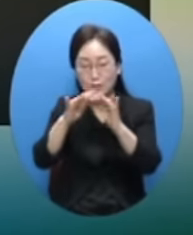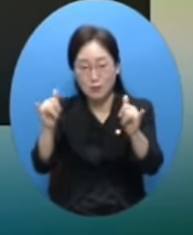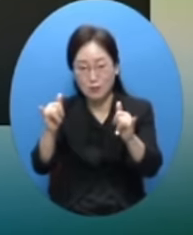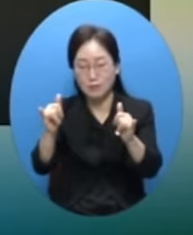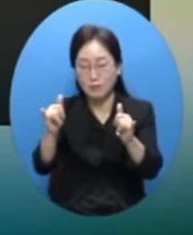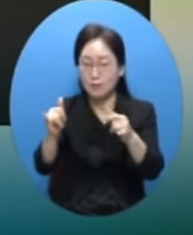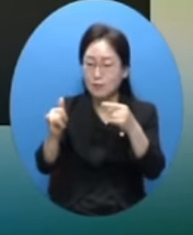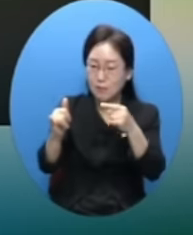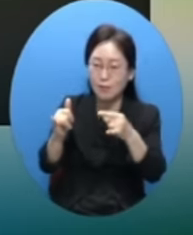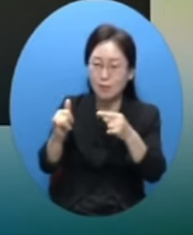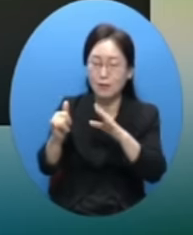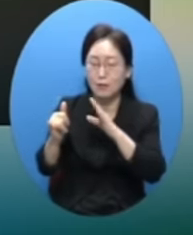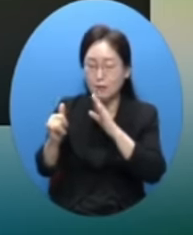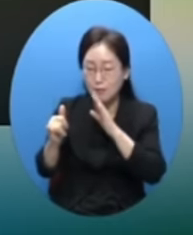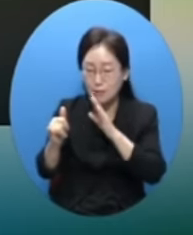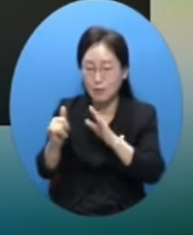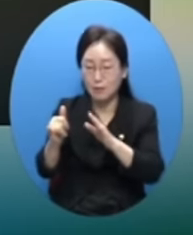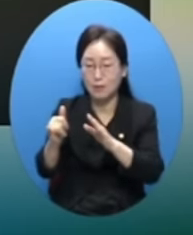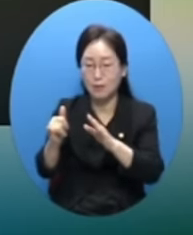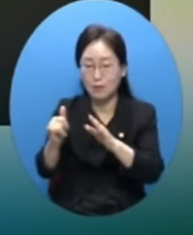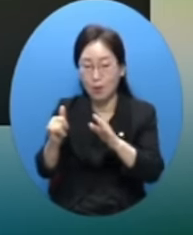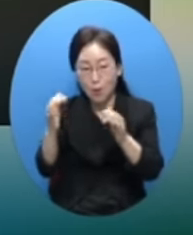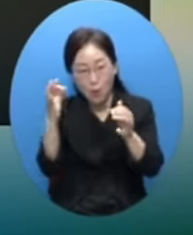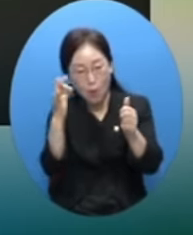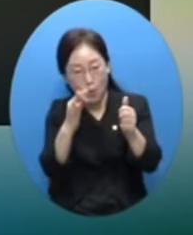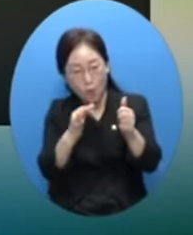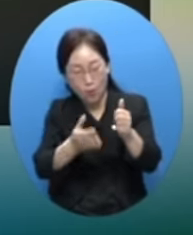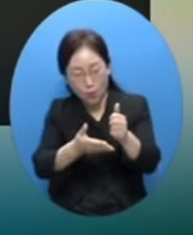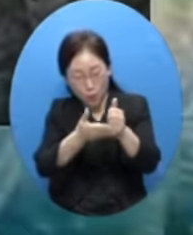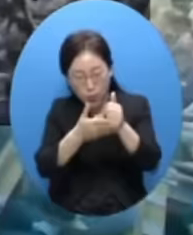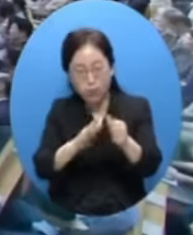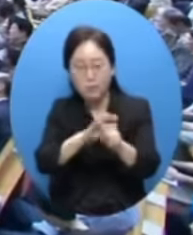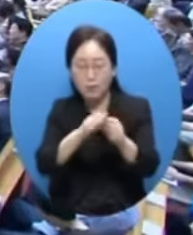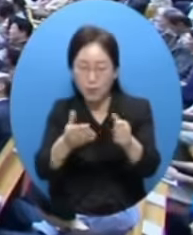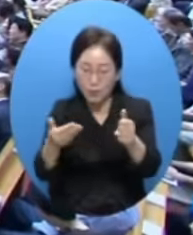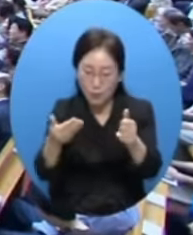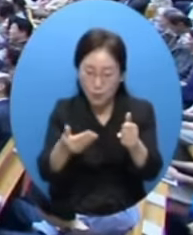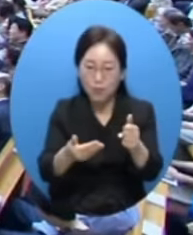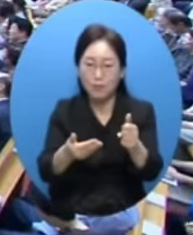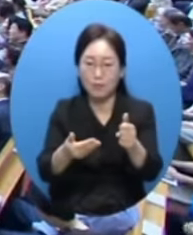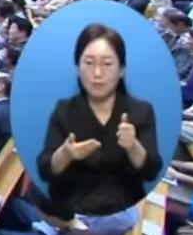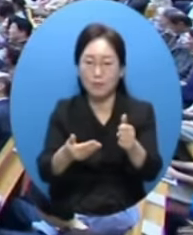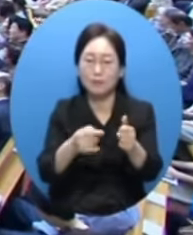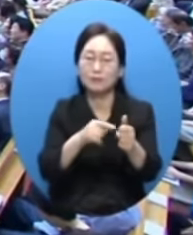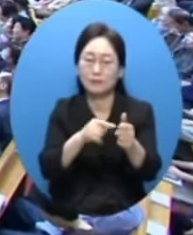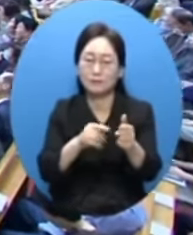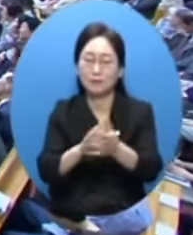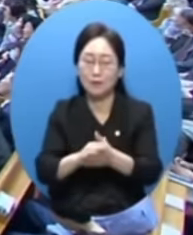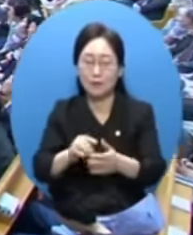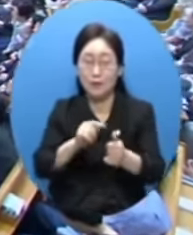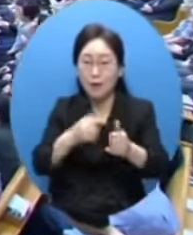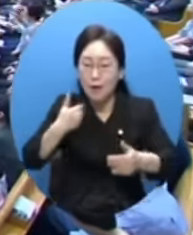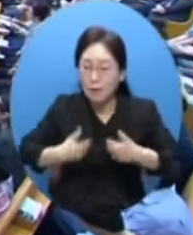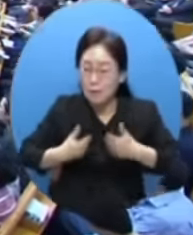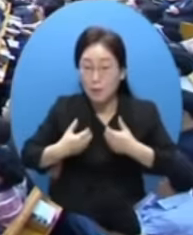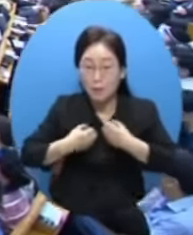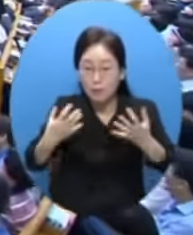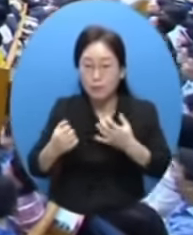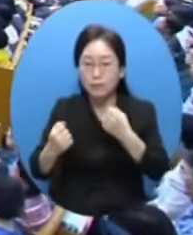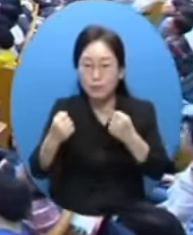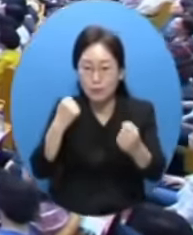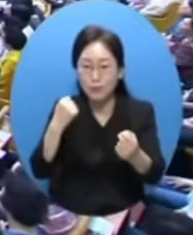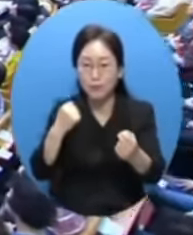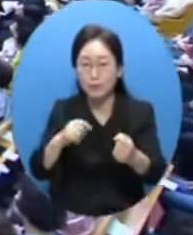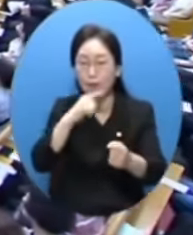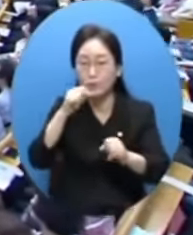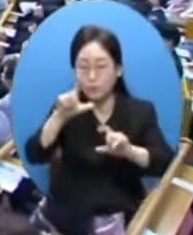정말로 존경받고 사랑받는 의사 선생님이었습니다. 아무리 바빠도 그가